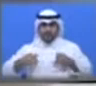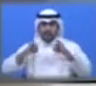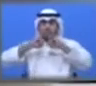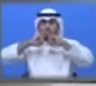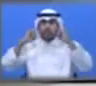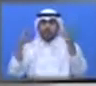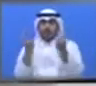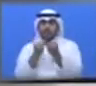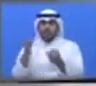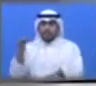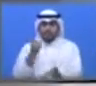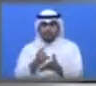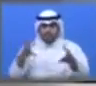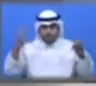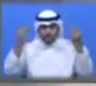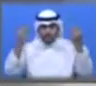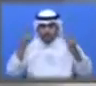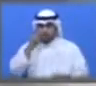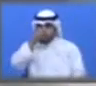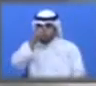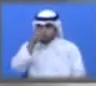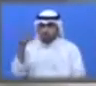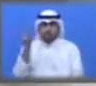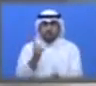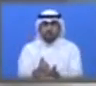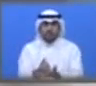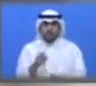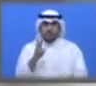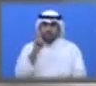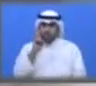العربية التربية الثقافة والعلوم الأليكسو